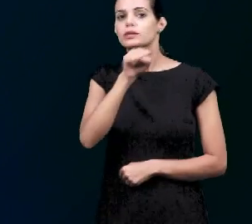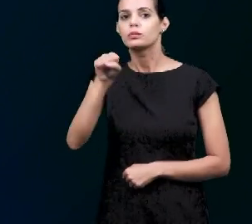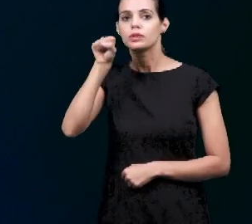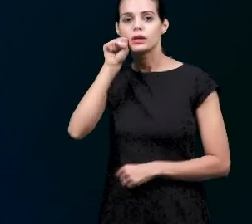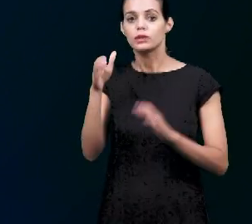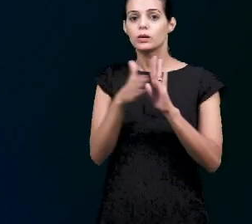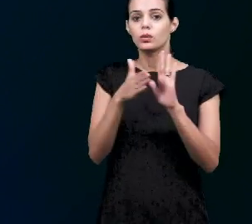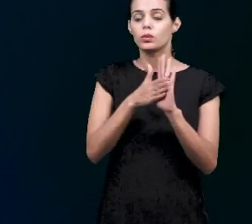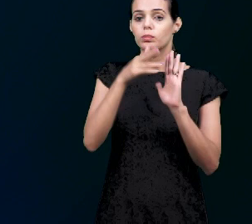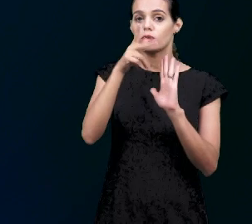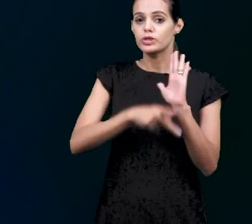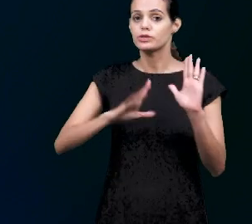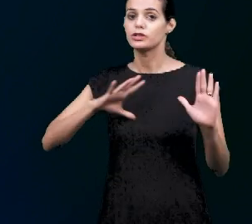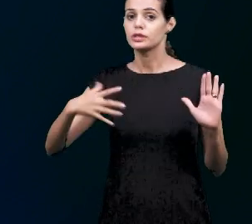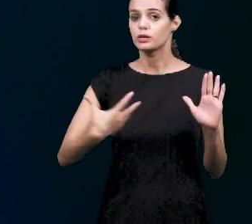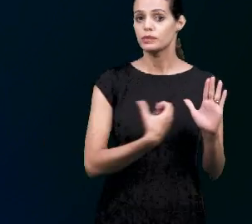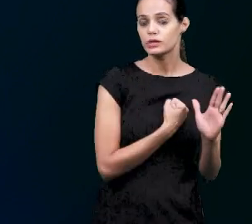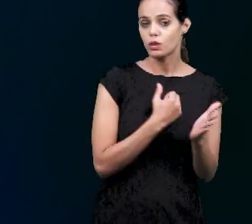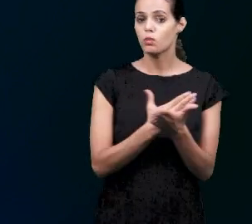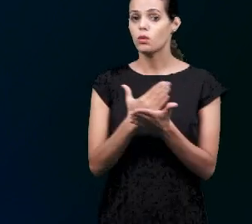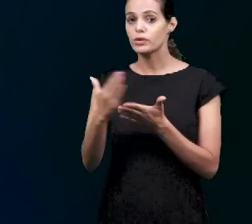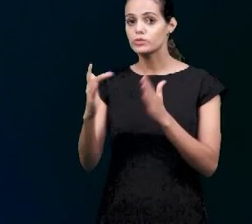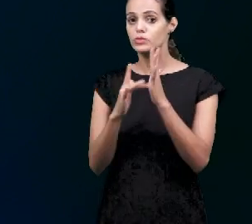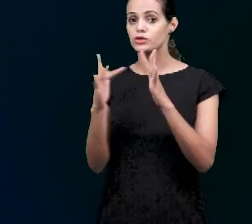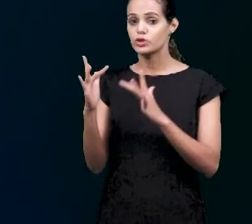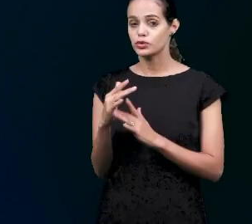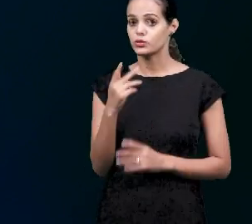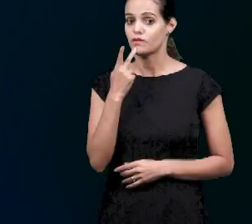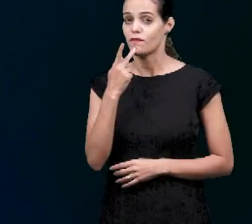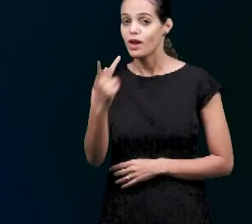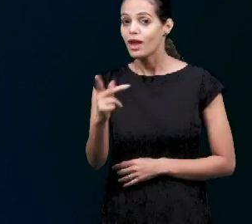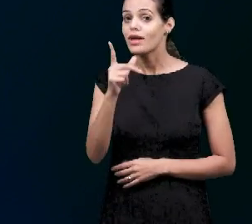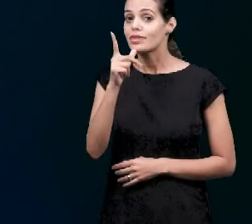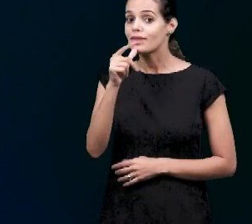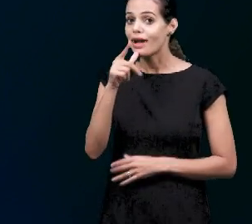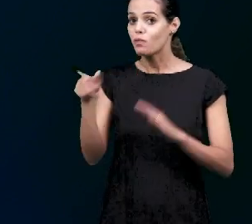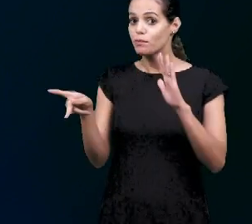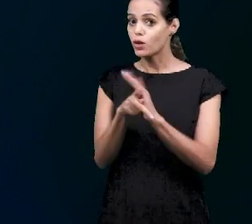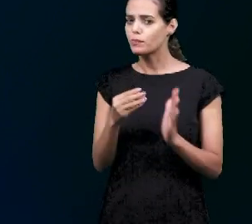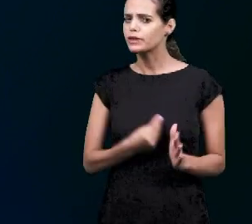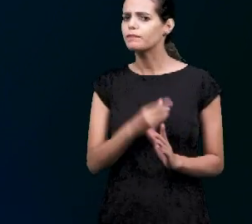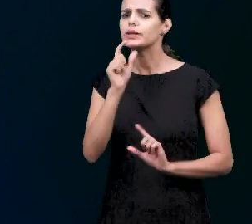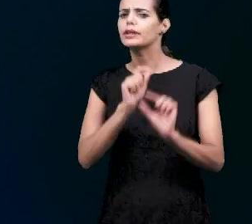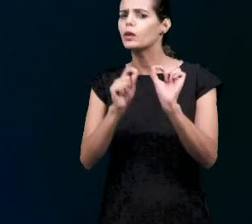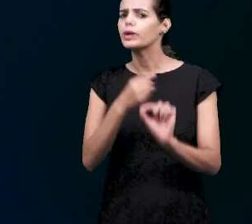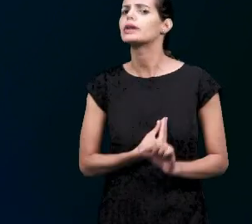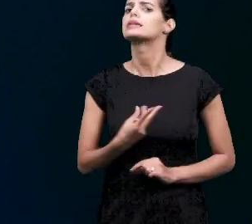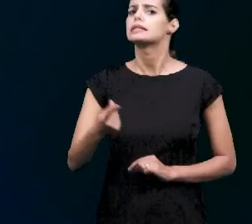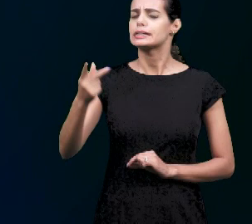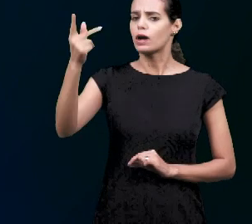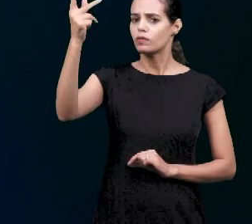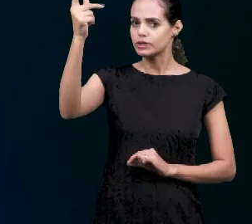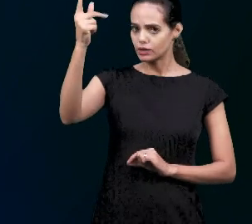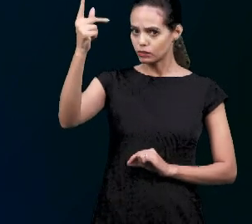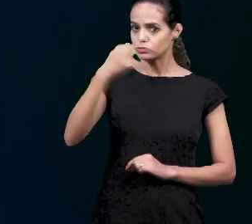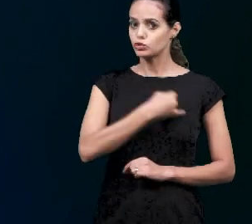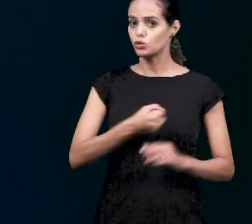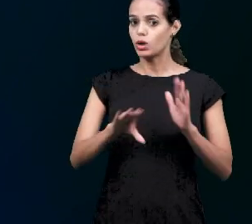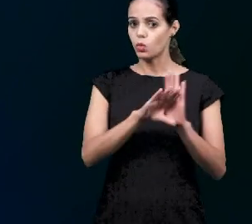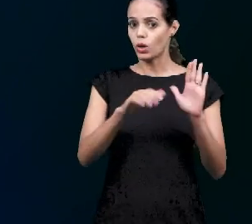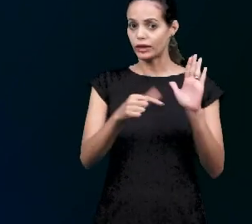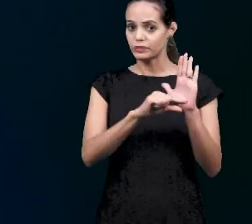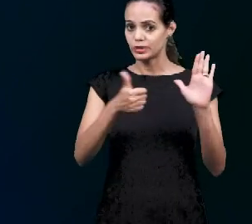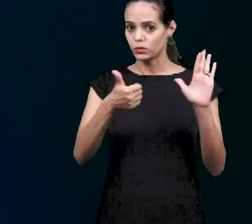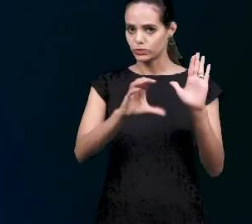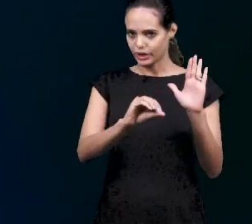du chemin, il s'est assis. C'était la 6e heure. La femme est venue puiser de l'eau. Jésus a dit, donne-moi à boire. Donc